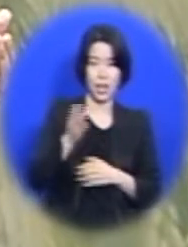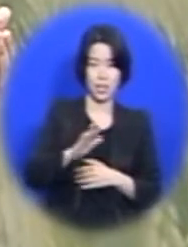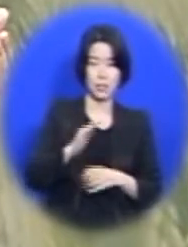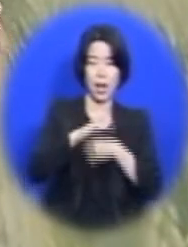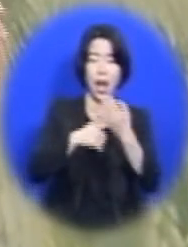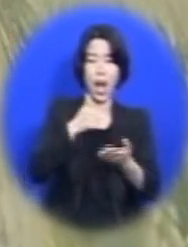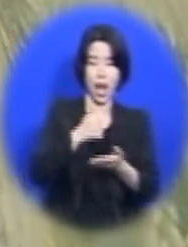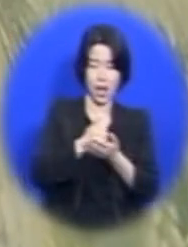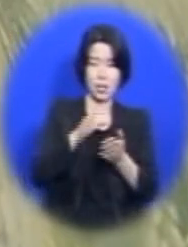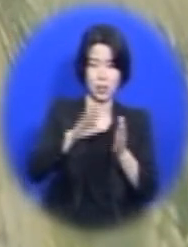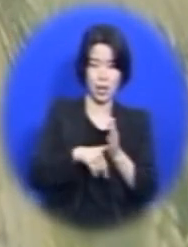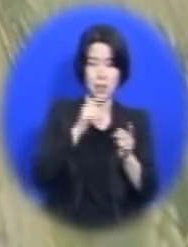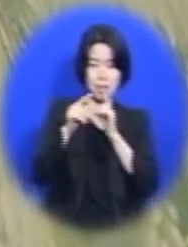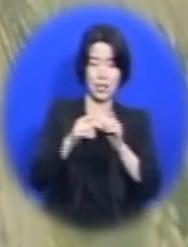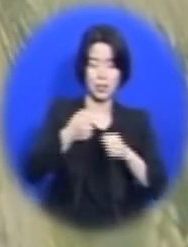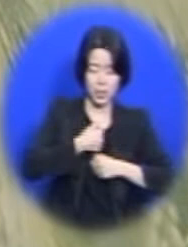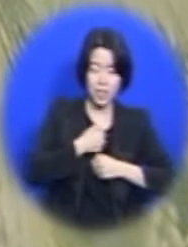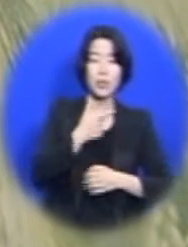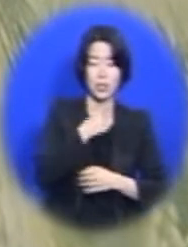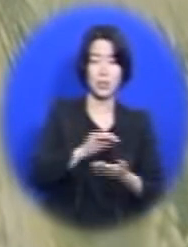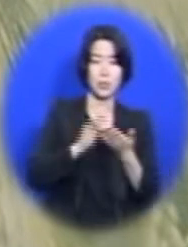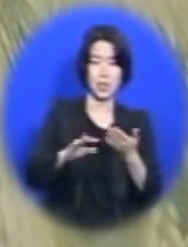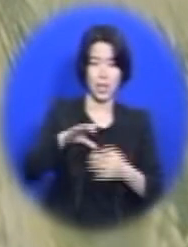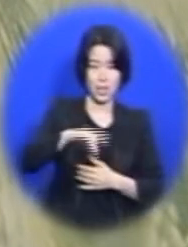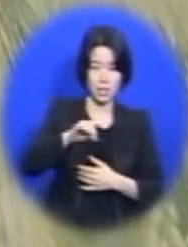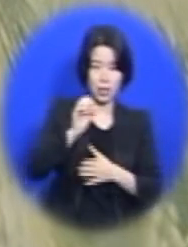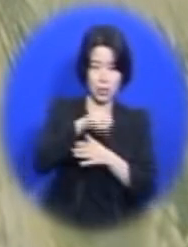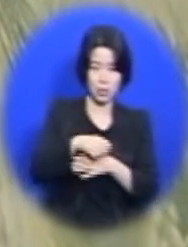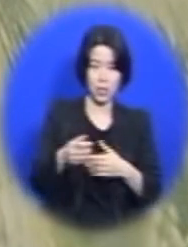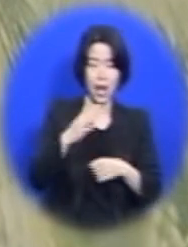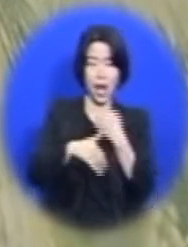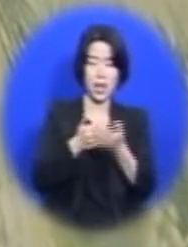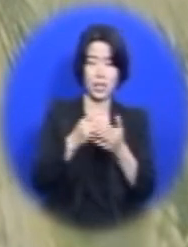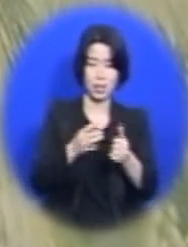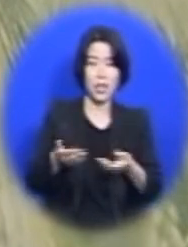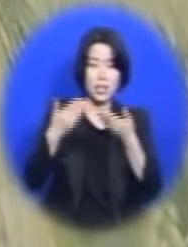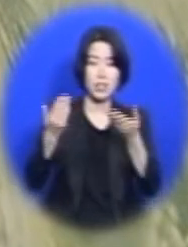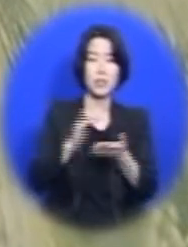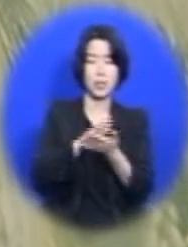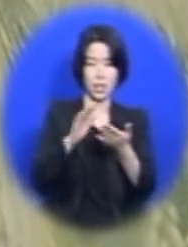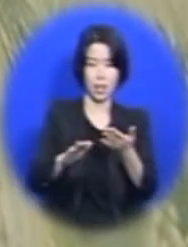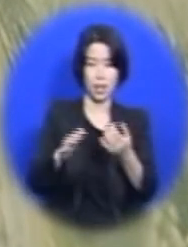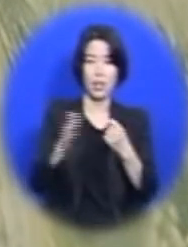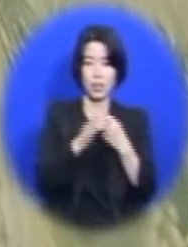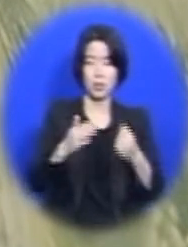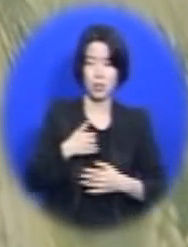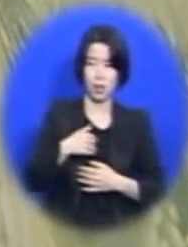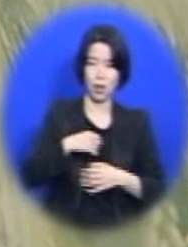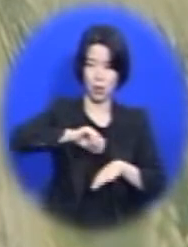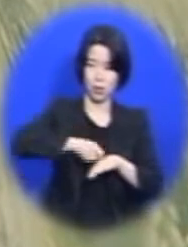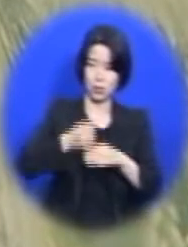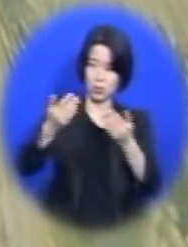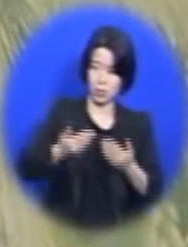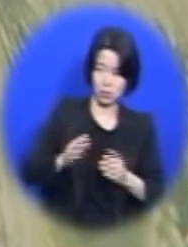하나님의 내가 말씀을 지키려고 합니다. 첫 것을 하나님께 드리겠습니다. 그러니 제가 임의로 그것을 받는다